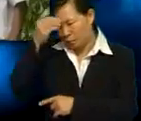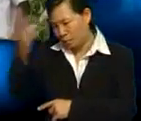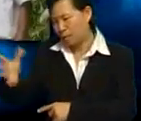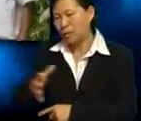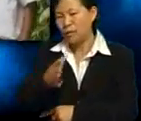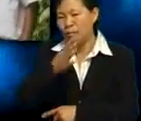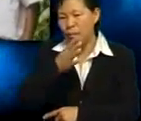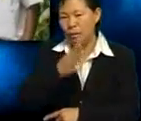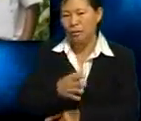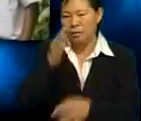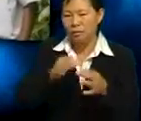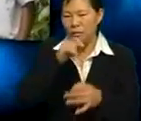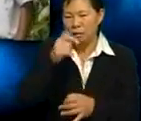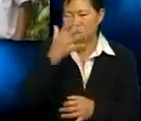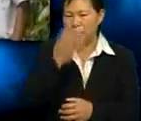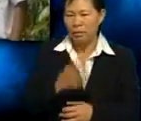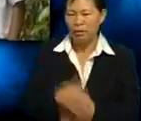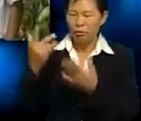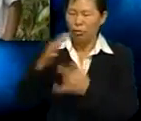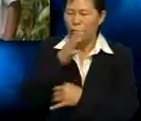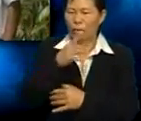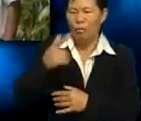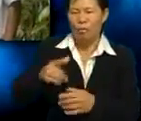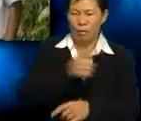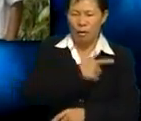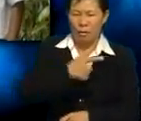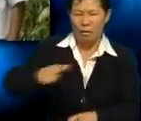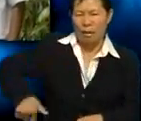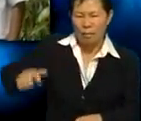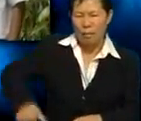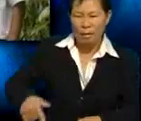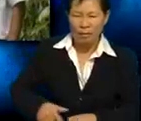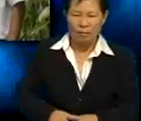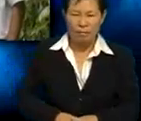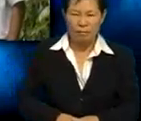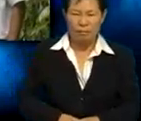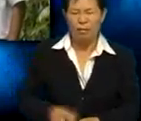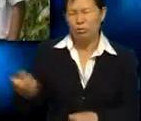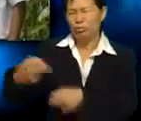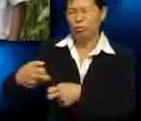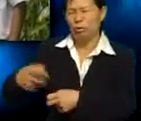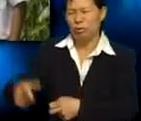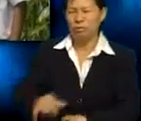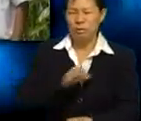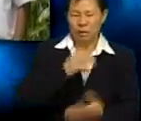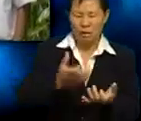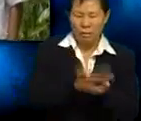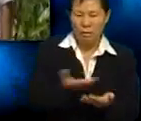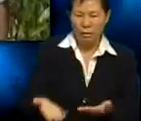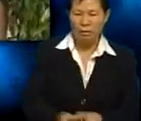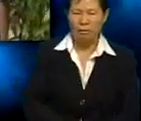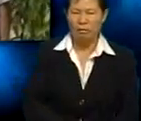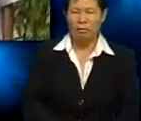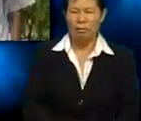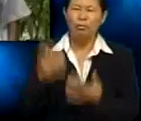kalau tak dia marah. Kau tunggu mak awak, lambatlah. Entah-entah mak awak tak kasi pergi. Dah lecehlah awak ni. Dah lah, saya nak pergi lah.